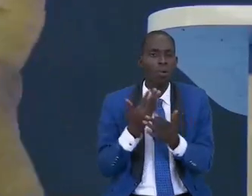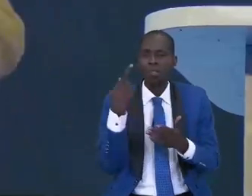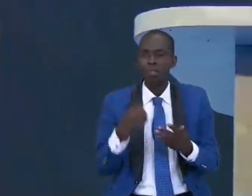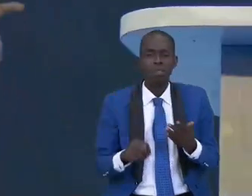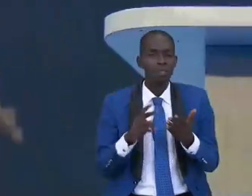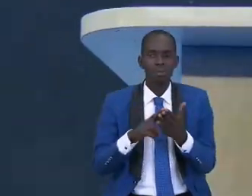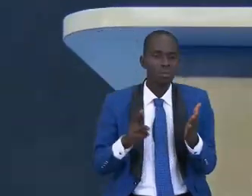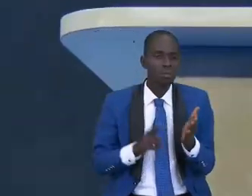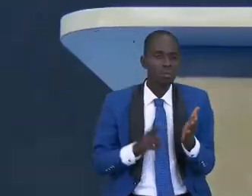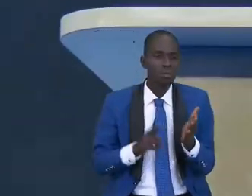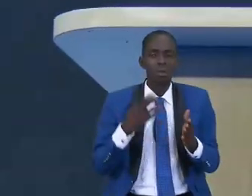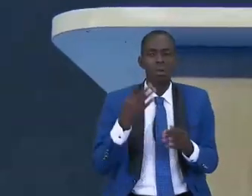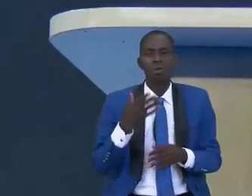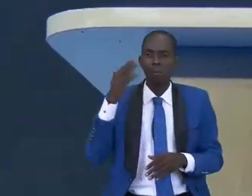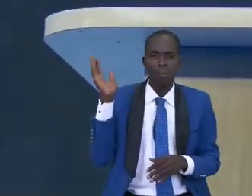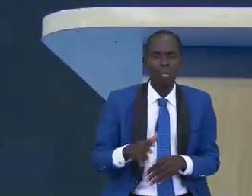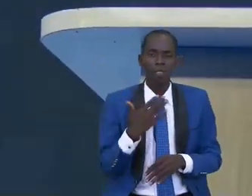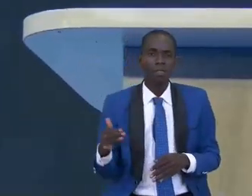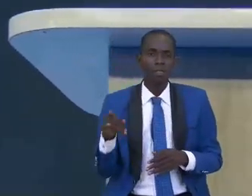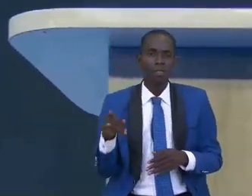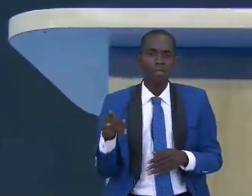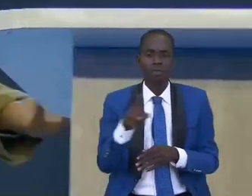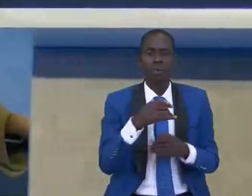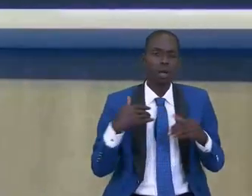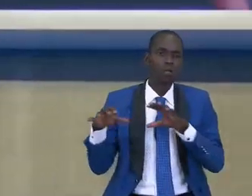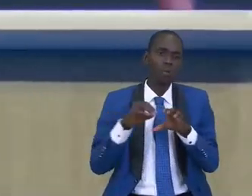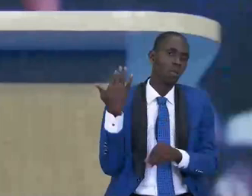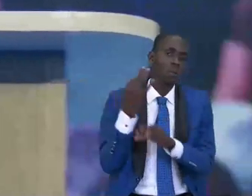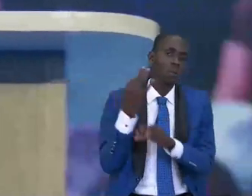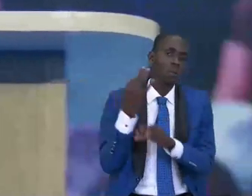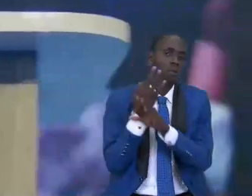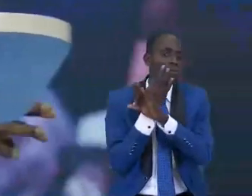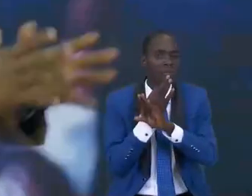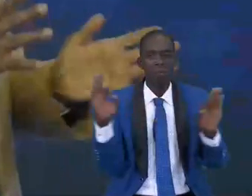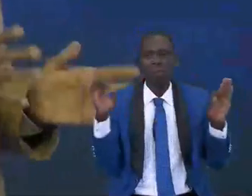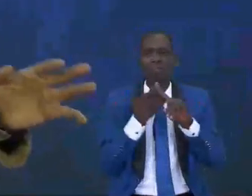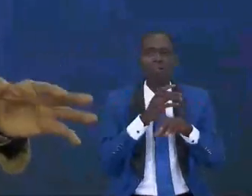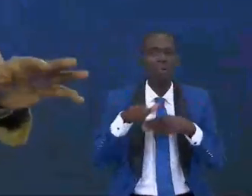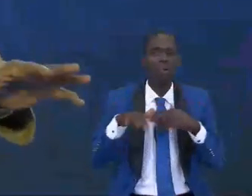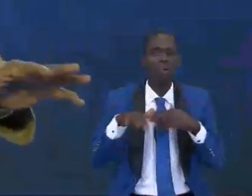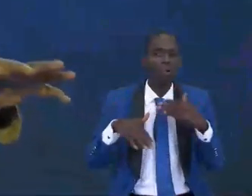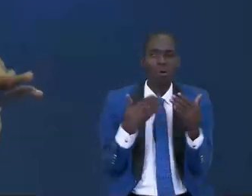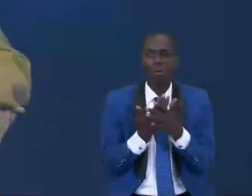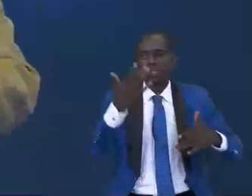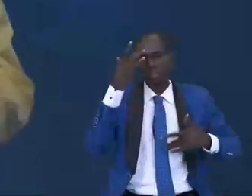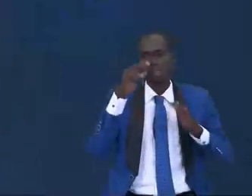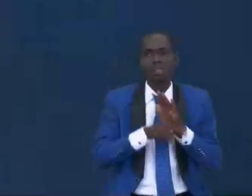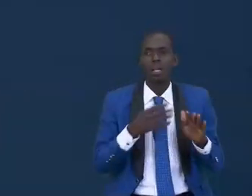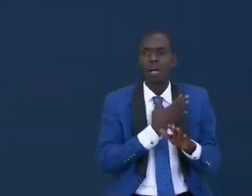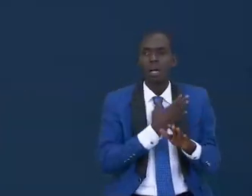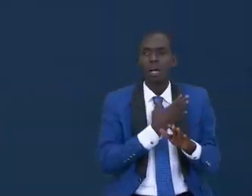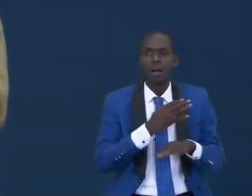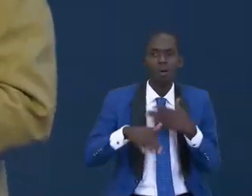les conséquences des choses mauvaises que tu as faites dans le passé, être affranchi de